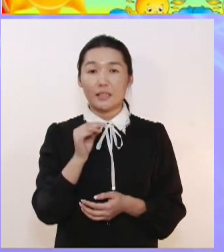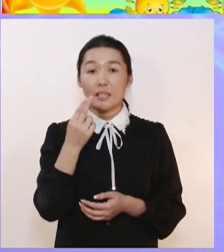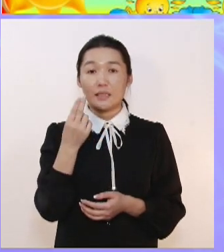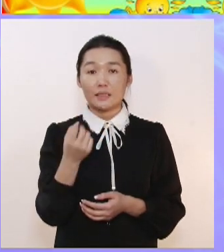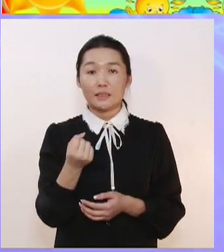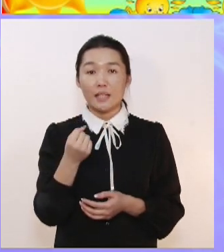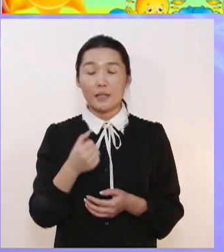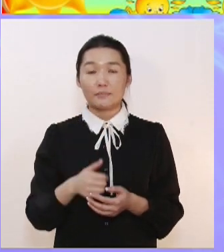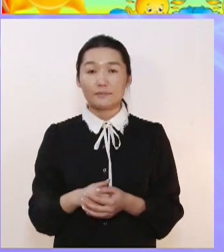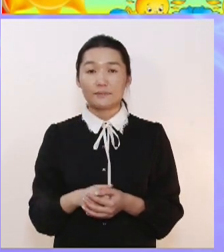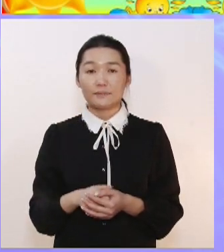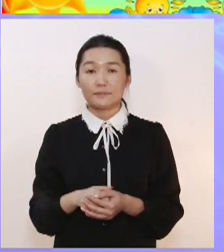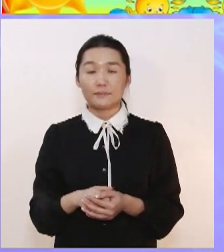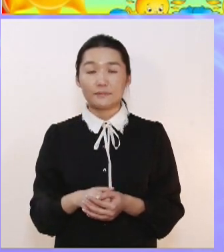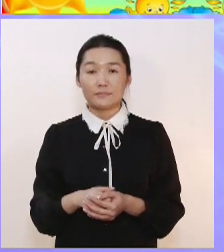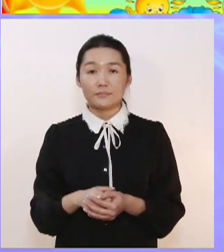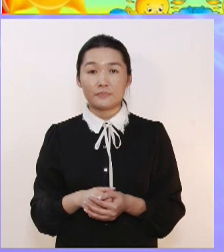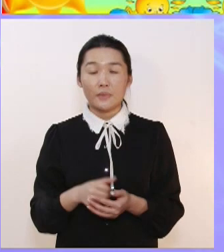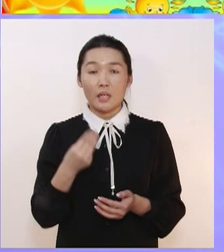птица,